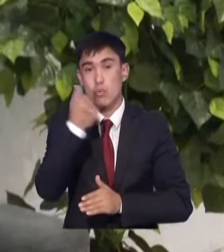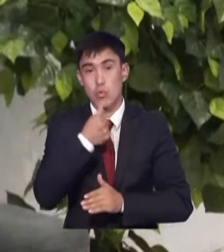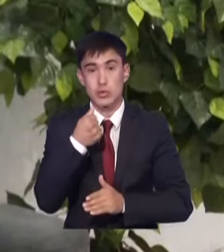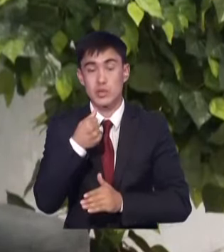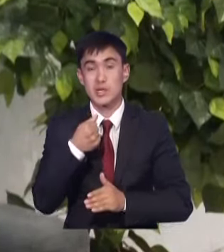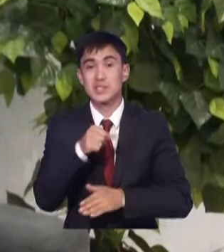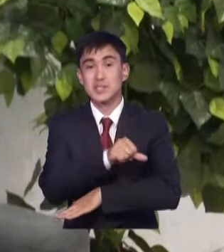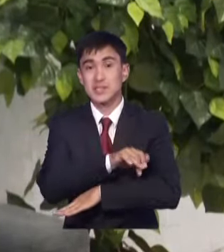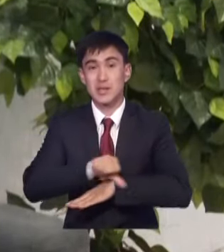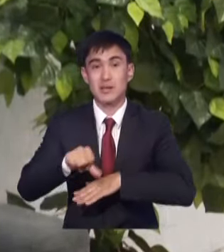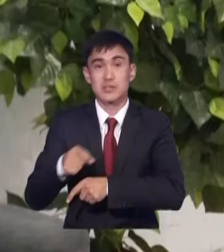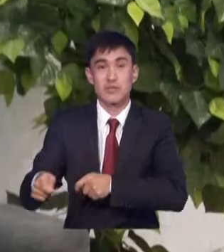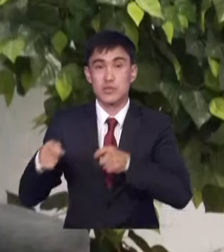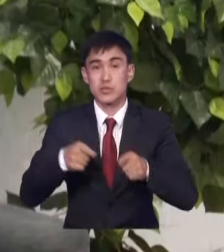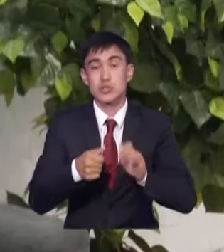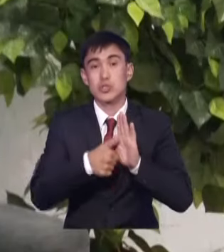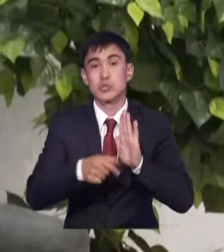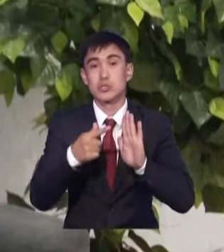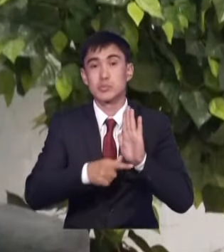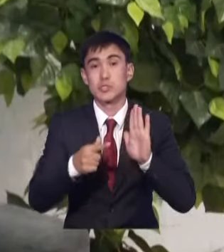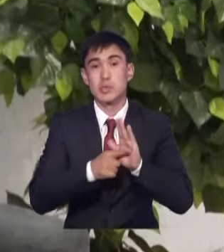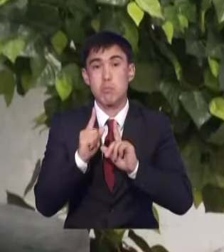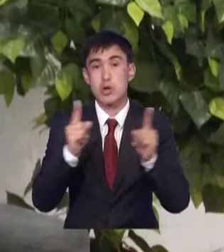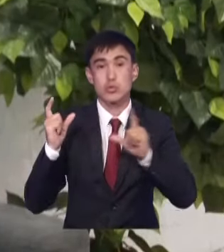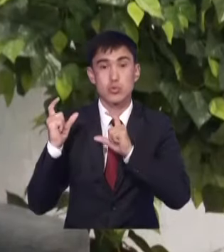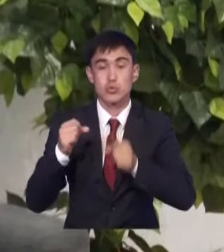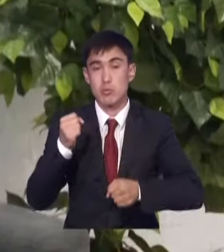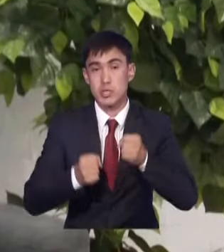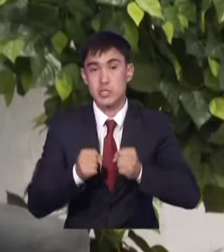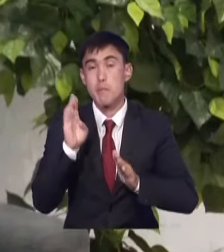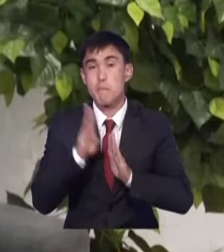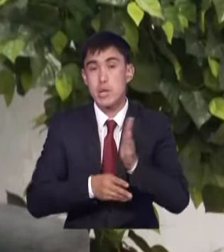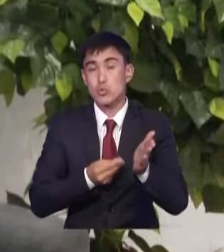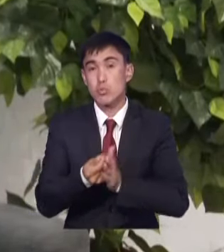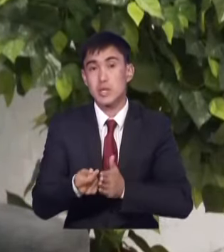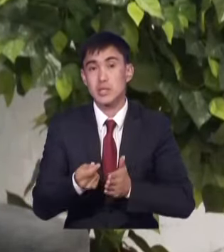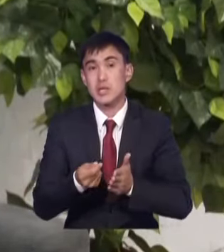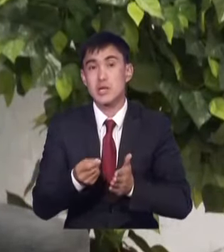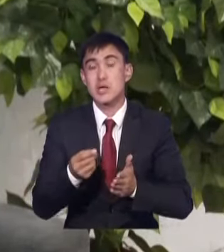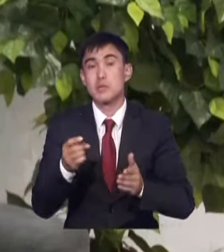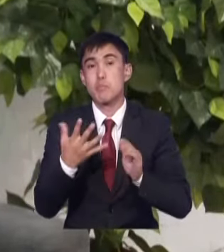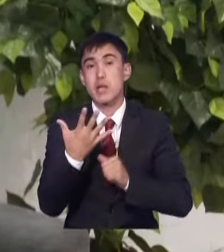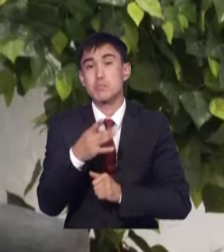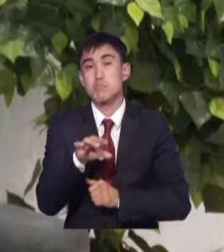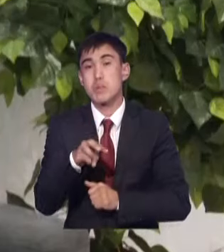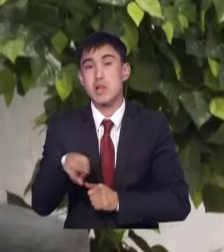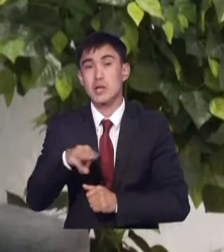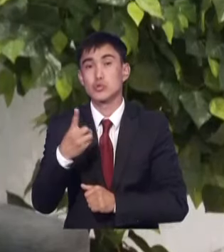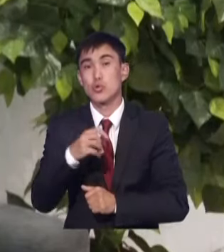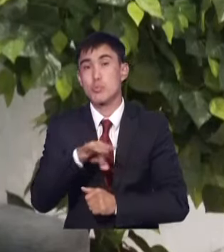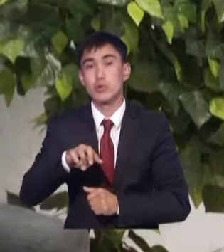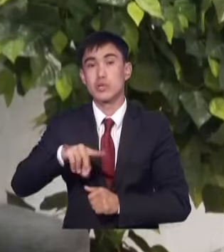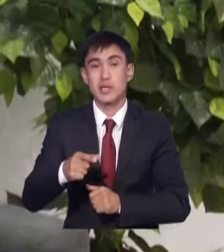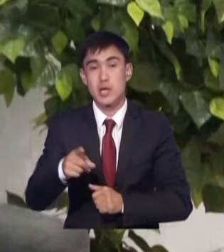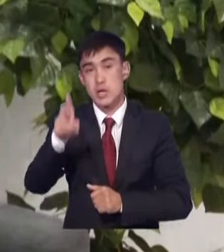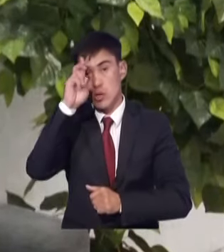года из-за границы ввезен 677 большегрузных автомобилей без уплаты сбора в размере 5 млр 100 млн теньге